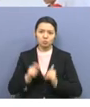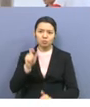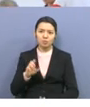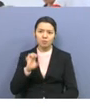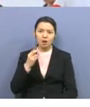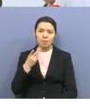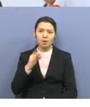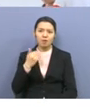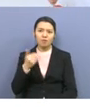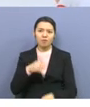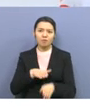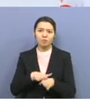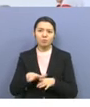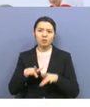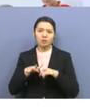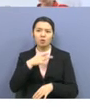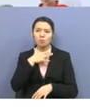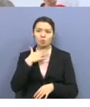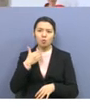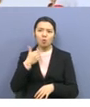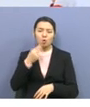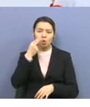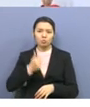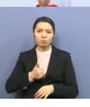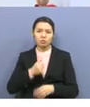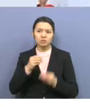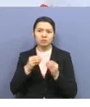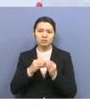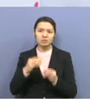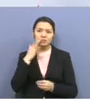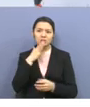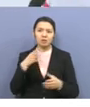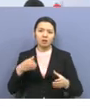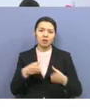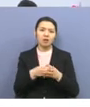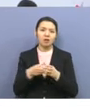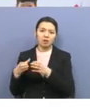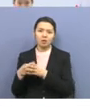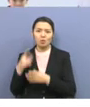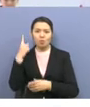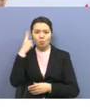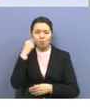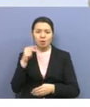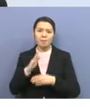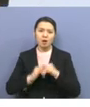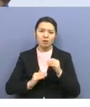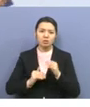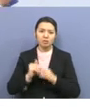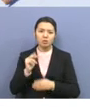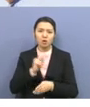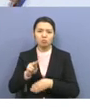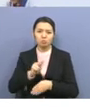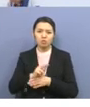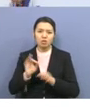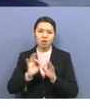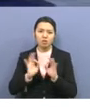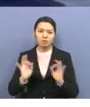ағамыздың атқарып жүрген игі ісі көп. Ол мектебіміздегі ондаған ұлт өкілін топтастыра білді. Теория мен тәжірибені қатар алып